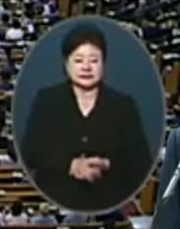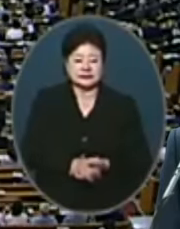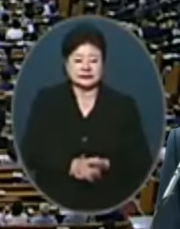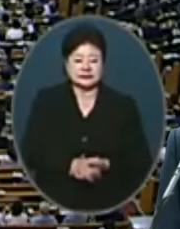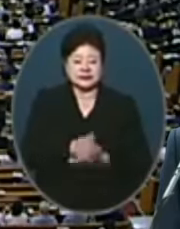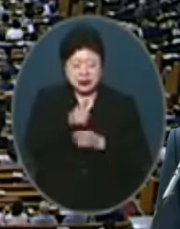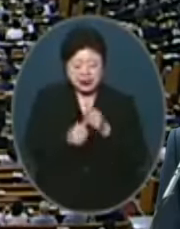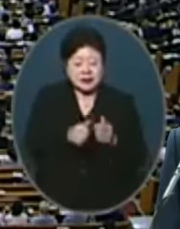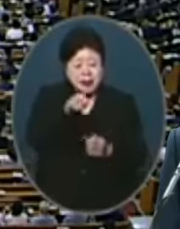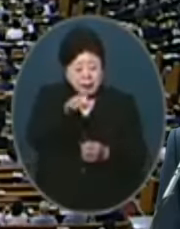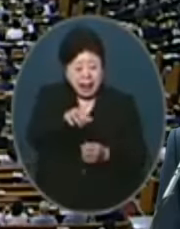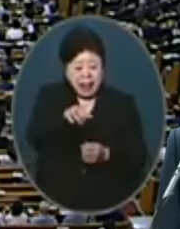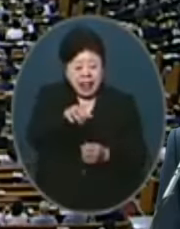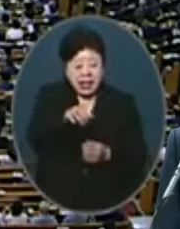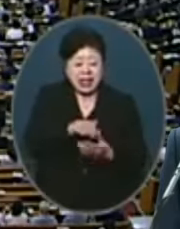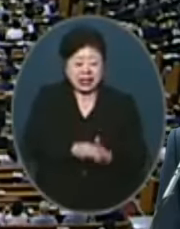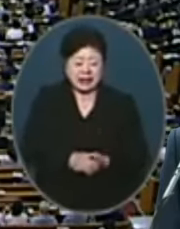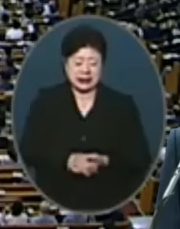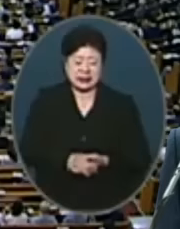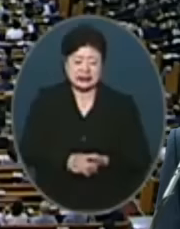도저히 하나님 앞에서